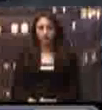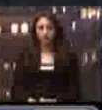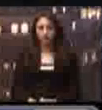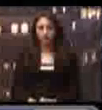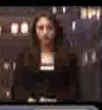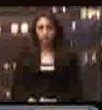امثالكم